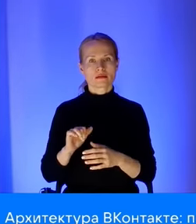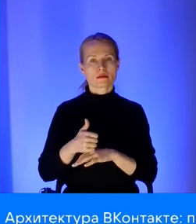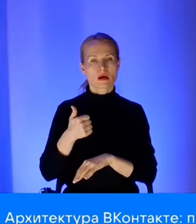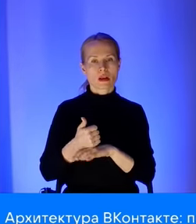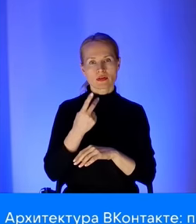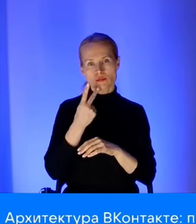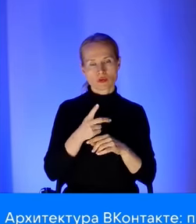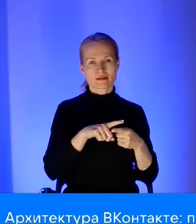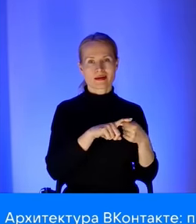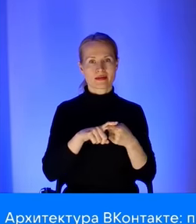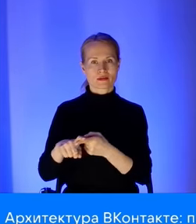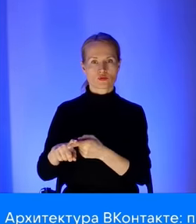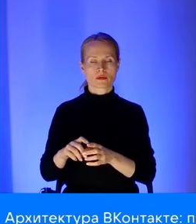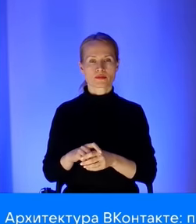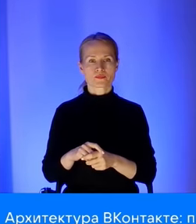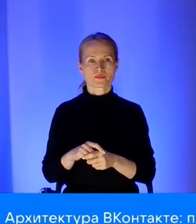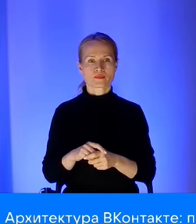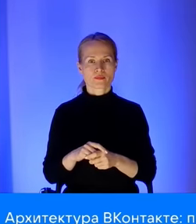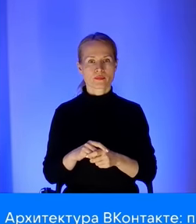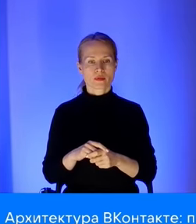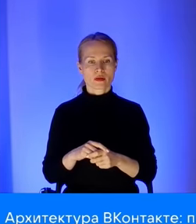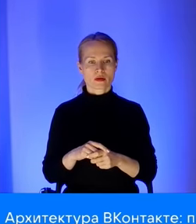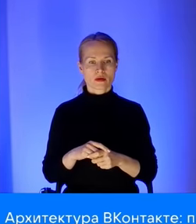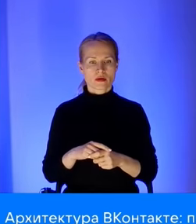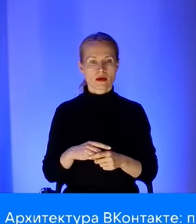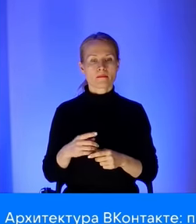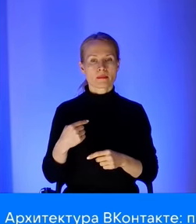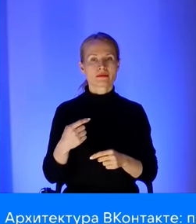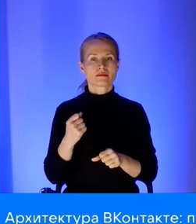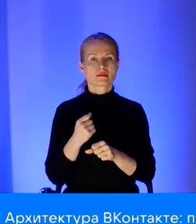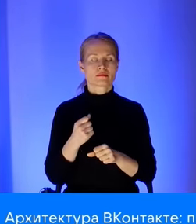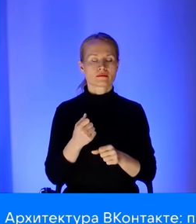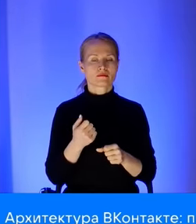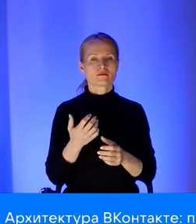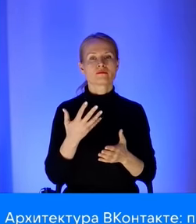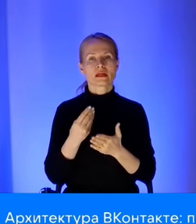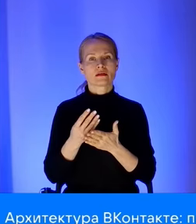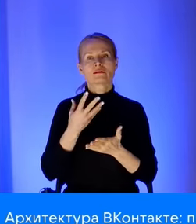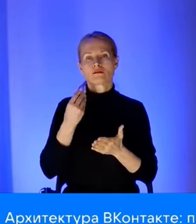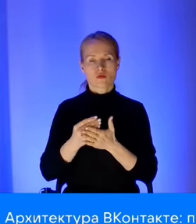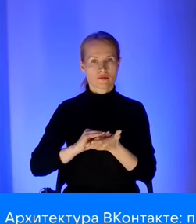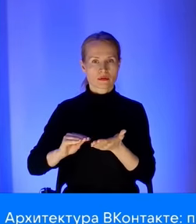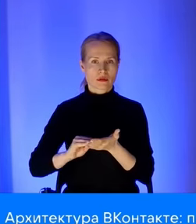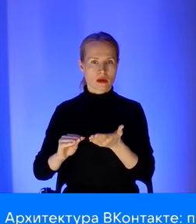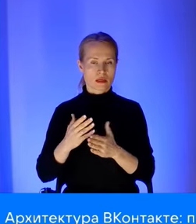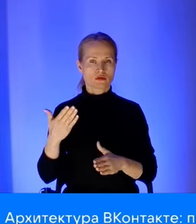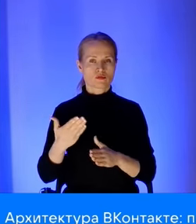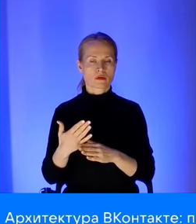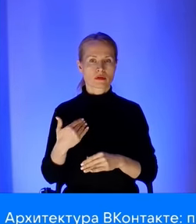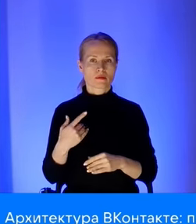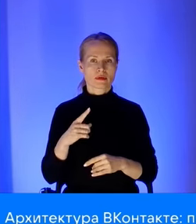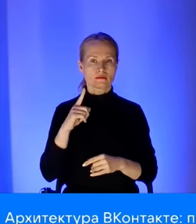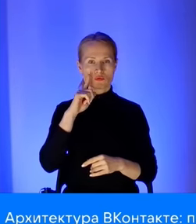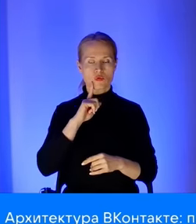лириз емо мы сделали не джепсон мы взяли свой написали инструмент Ну потому что нам было так удобно при